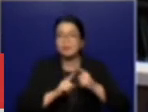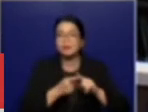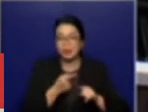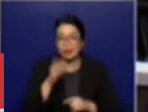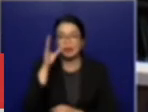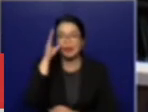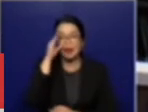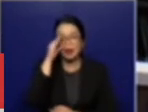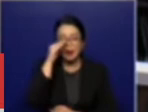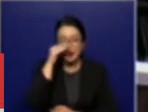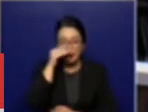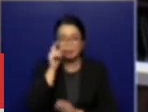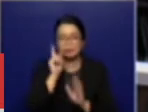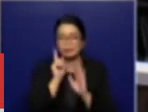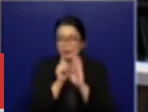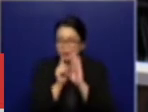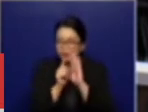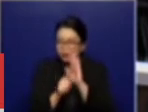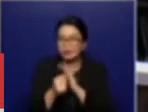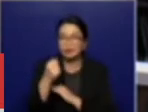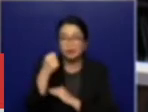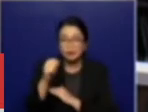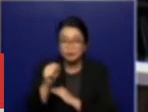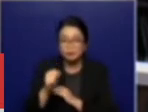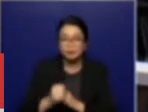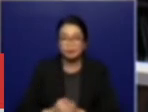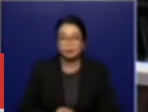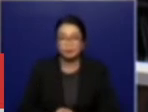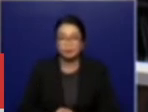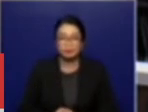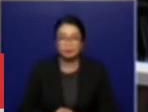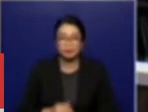10นะ10วินาที